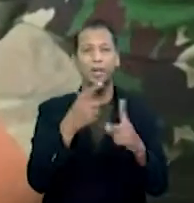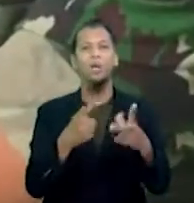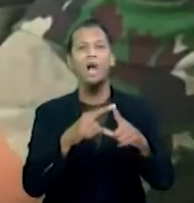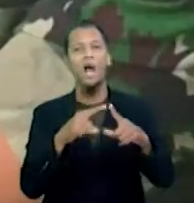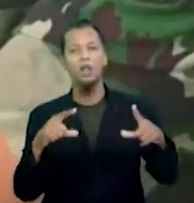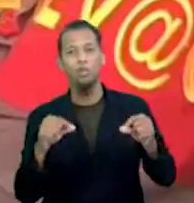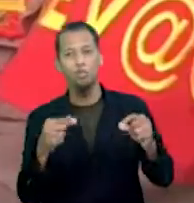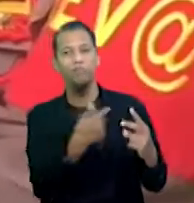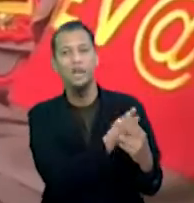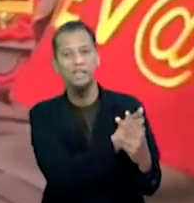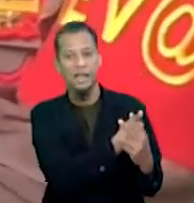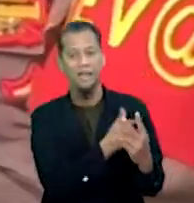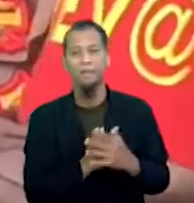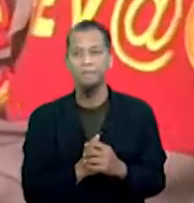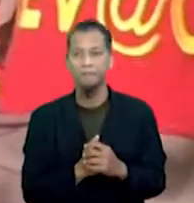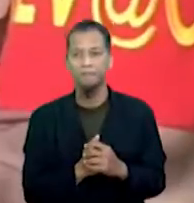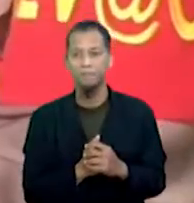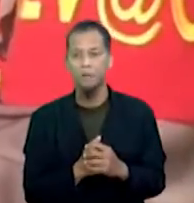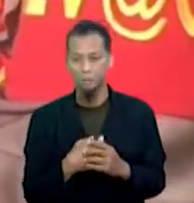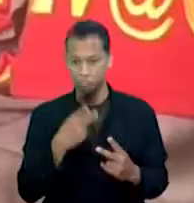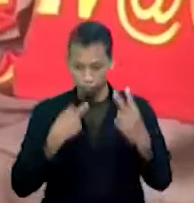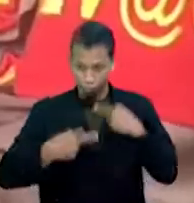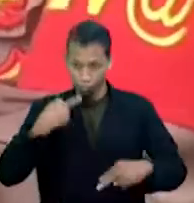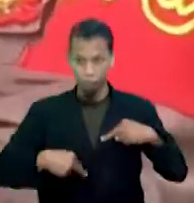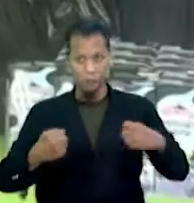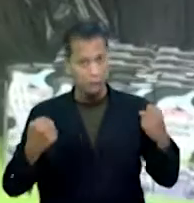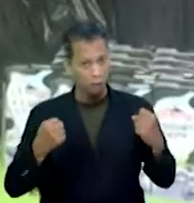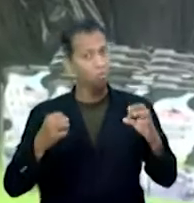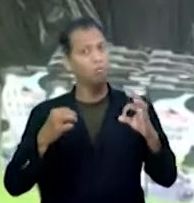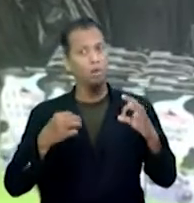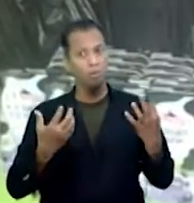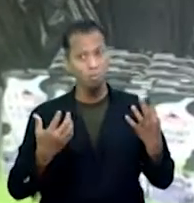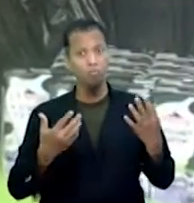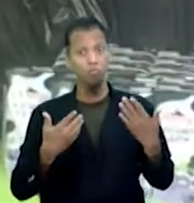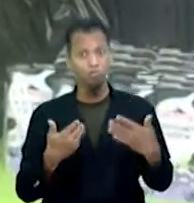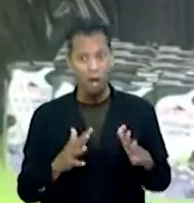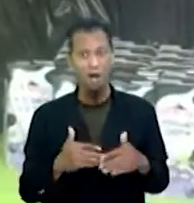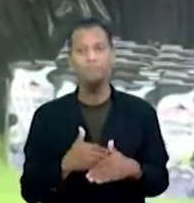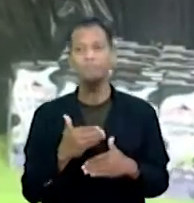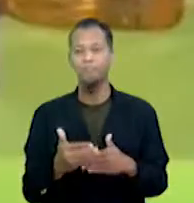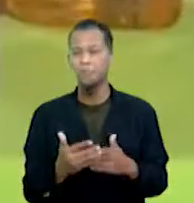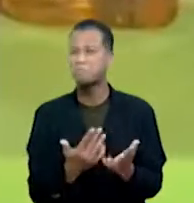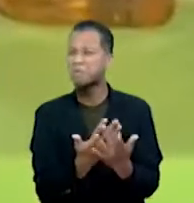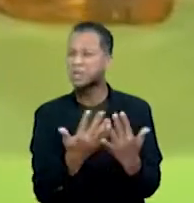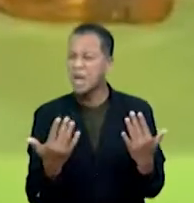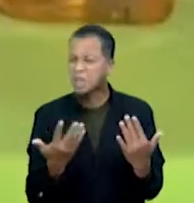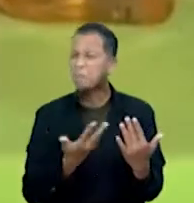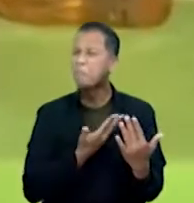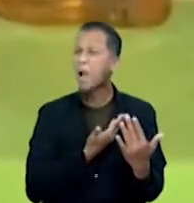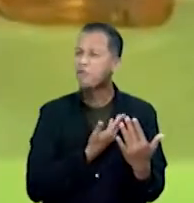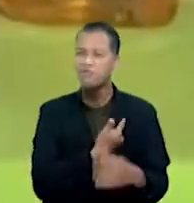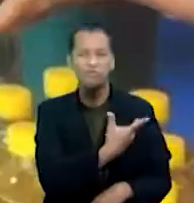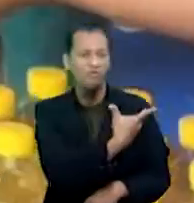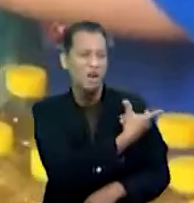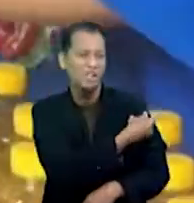Selanjutnya mereka menjalani serangkaian screening kesehatan sebelum melakukan vaksinasi. Warga antusias mengikuti kegiatan vaksinasi karena diberi hadiah